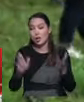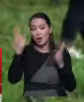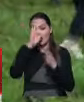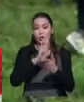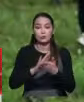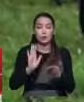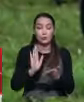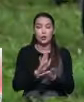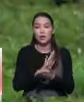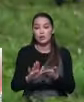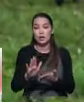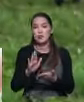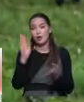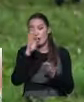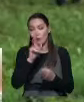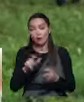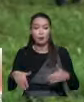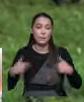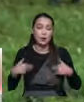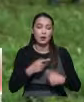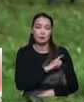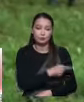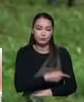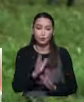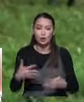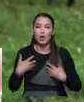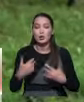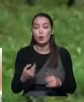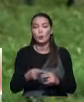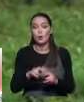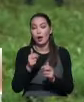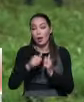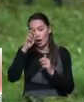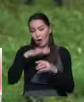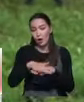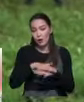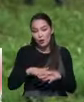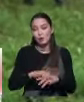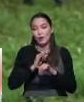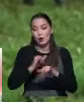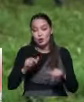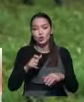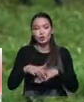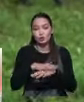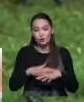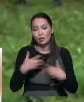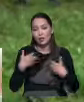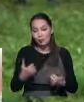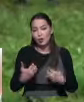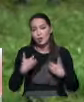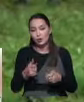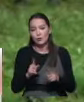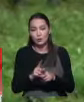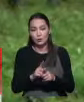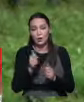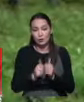таза адамның жаны да денсаулығы да мықты болады. Сондықтан әрдайым еліміздің көркейіп, жұртымыздың аман есен болып, денсаулығы мықты болуына